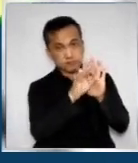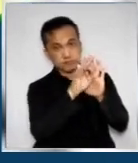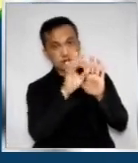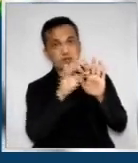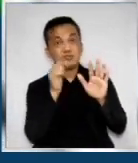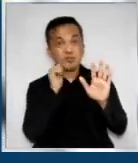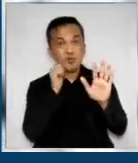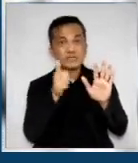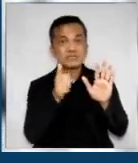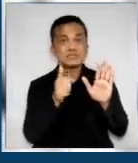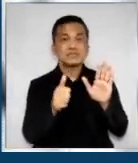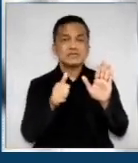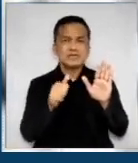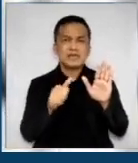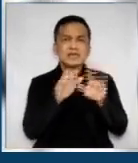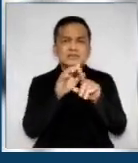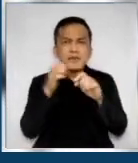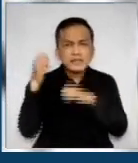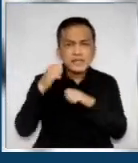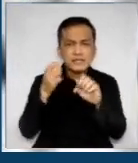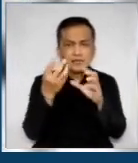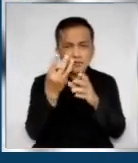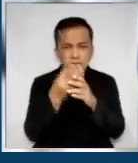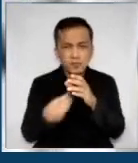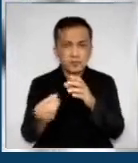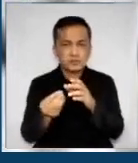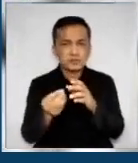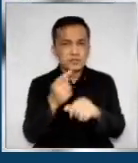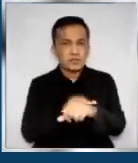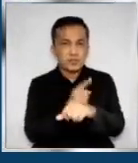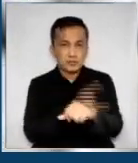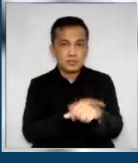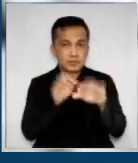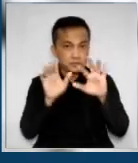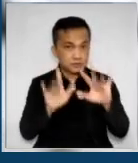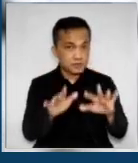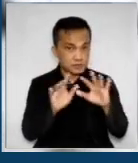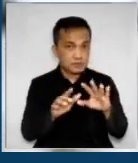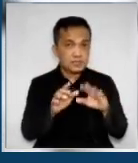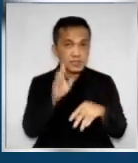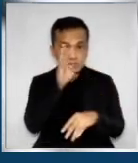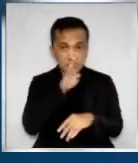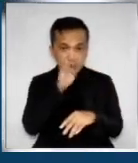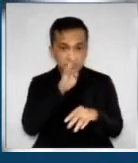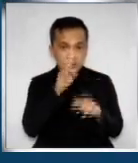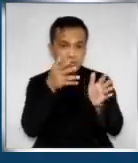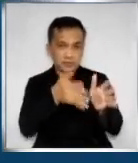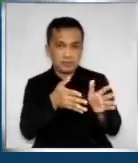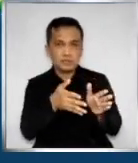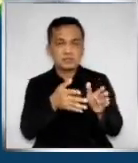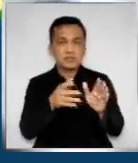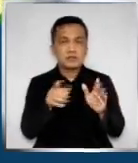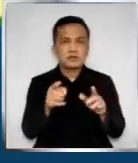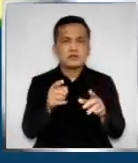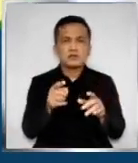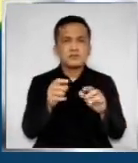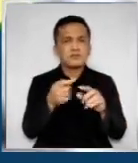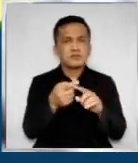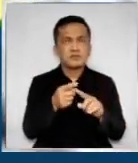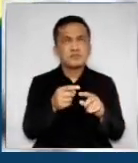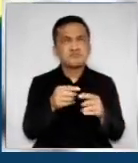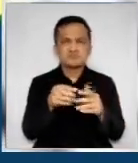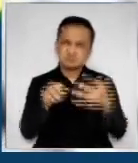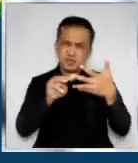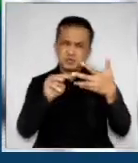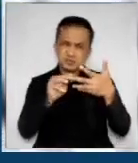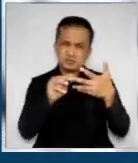na unti-unting mawawala yung mga matitinding pag-ulan sa Bicol Region at ang matitira naman ay mula hanggang mahina hanggang katamtamang pag-ulan.